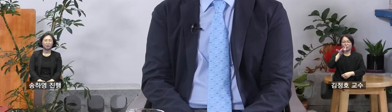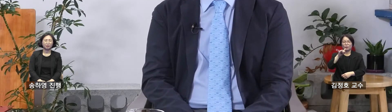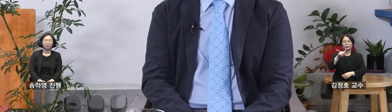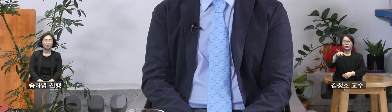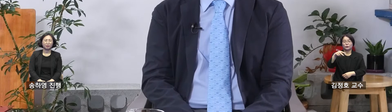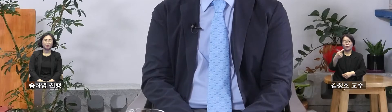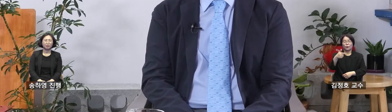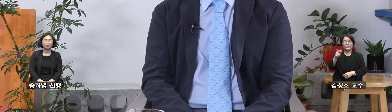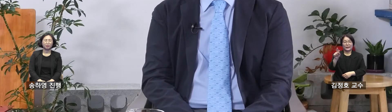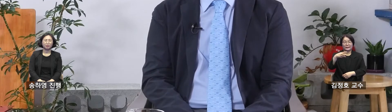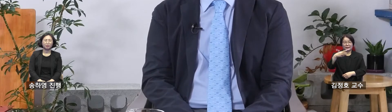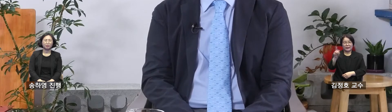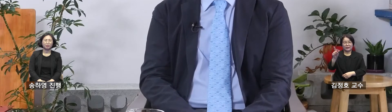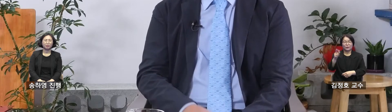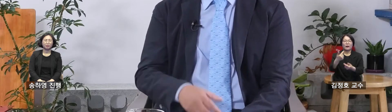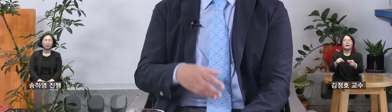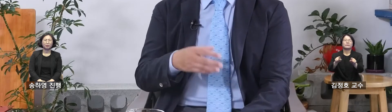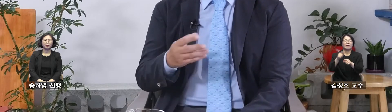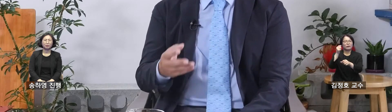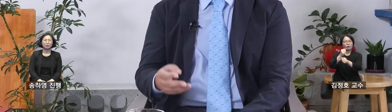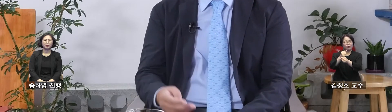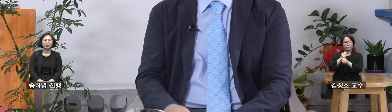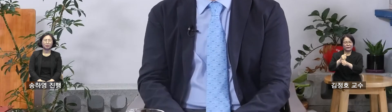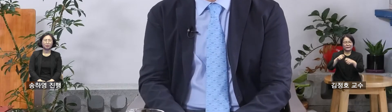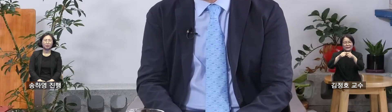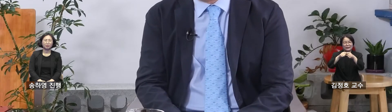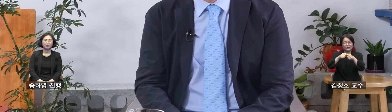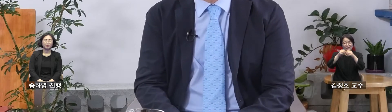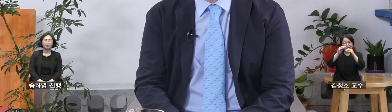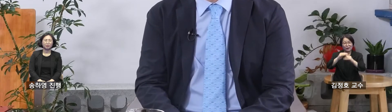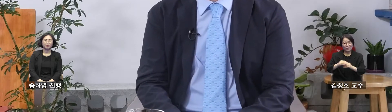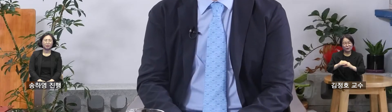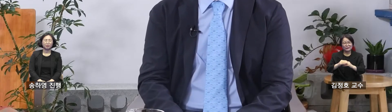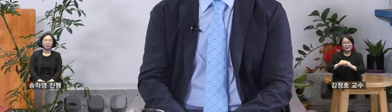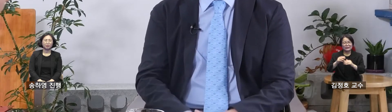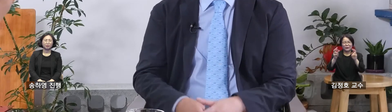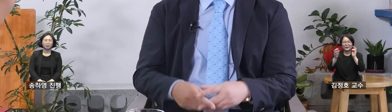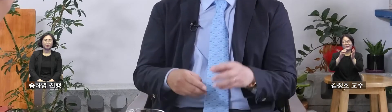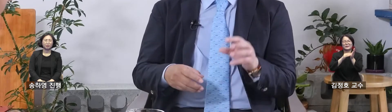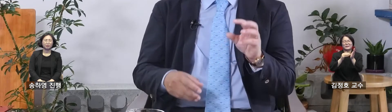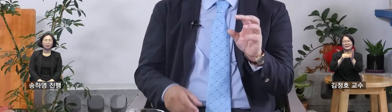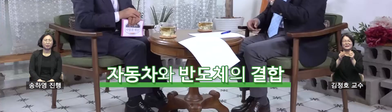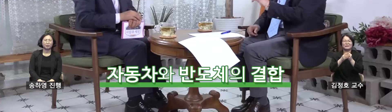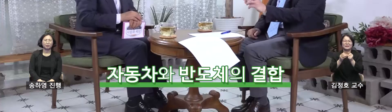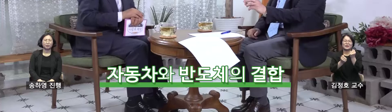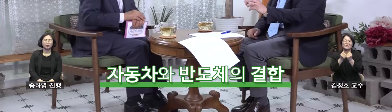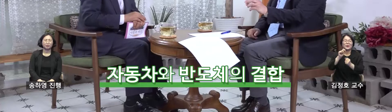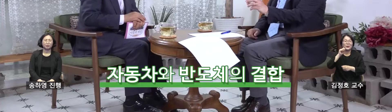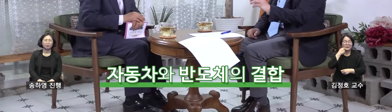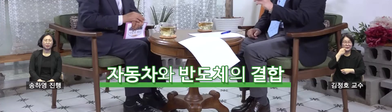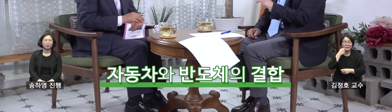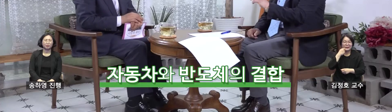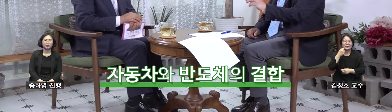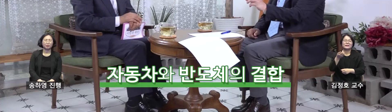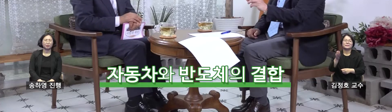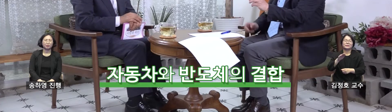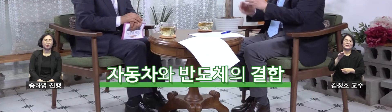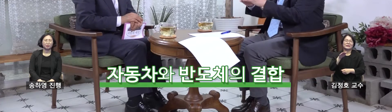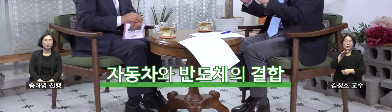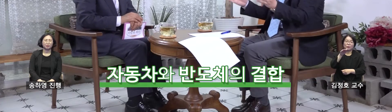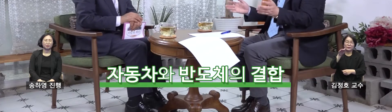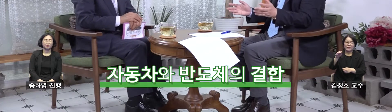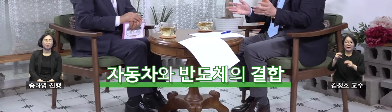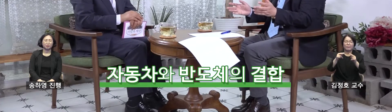저희가 같이 공동 연구를 했습니다. 너무 자세한 내용은 이제 기업 비밀이라서 말씀을 못 드리지만 자동차라는 것과 하고